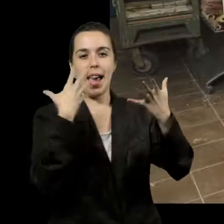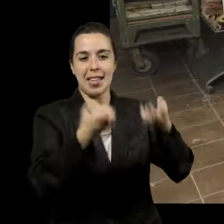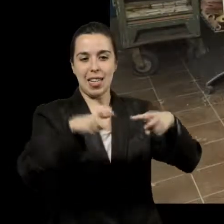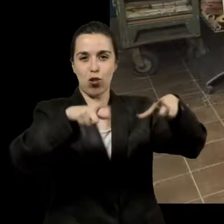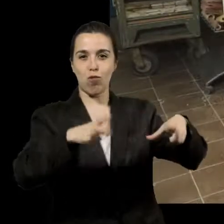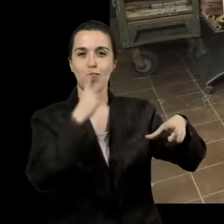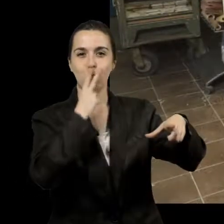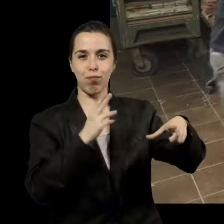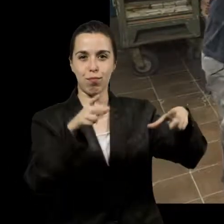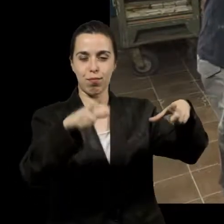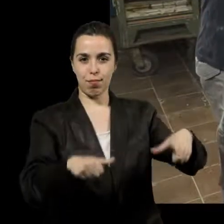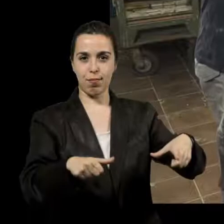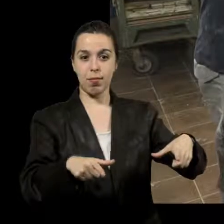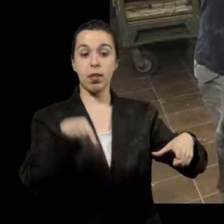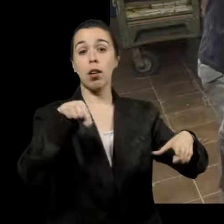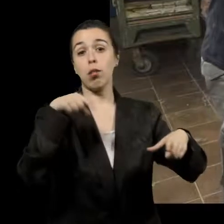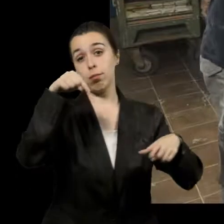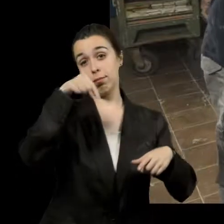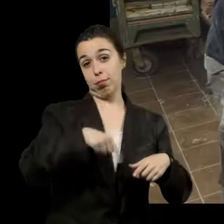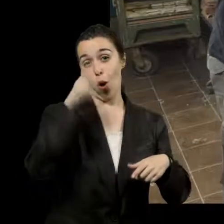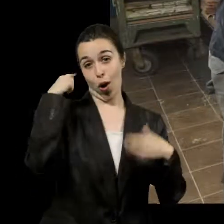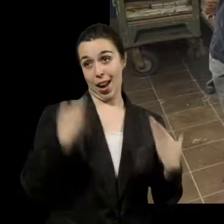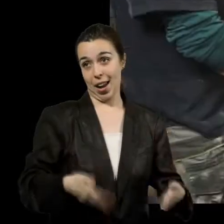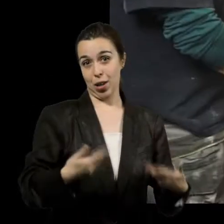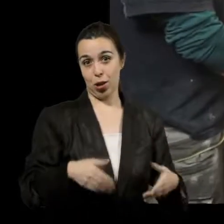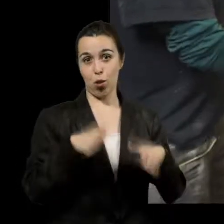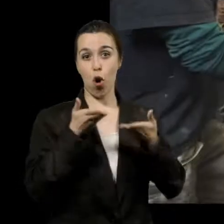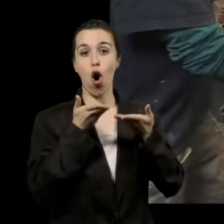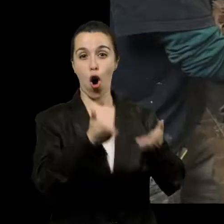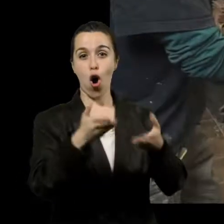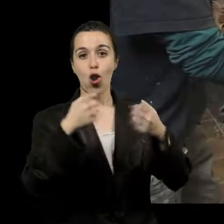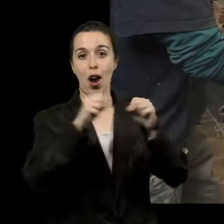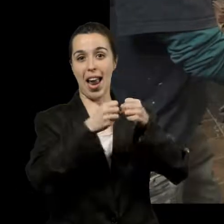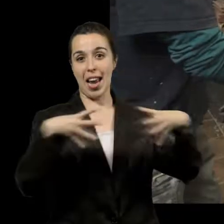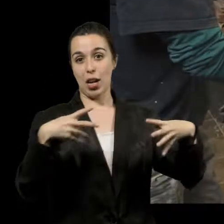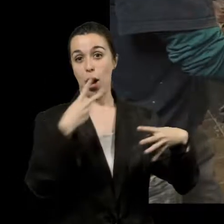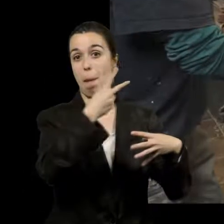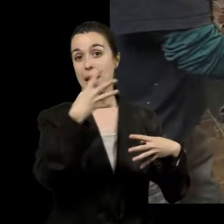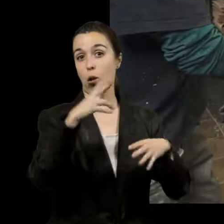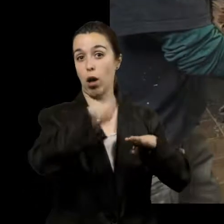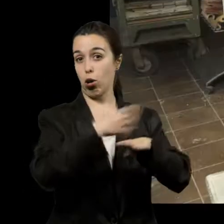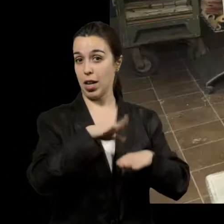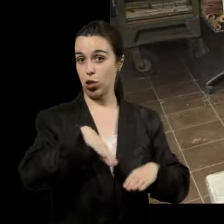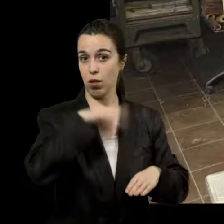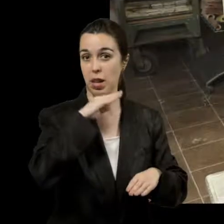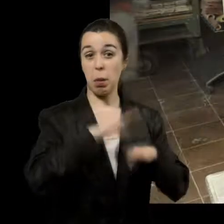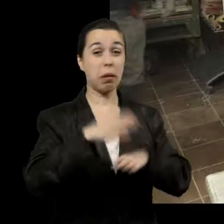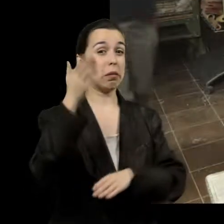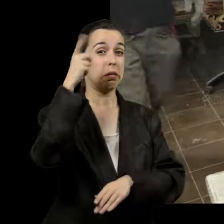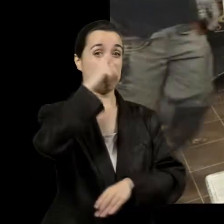i aconseguir-ne la barreja. Avui s'utilitzen forns elèctrics que tarden unes 24